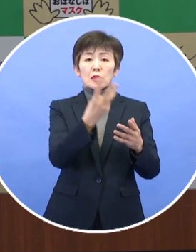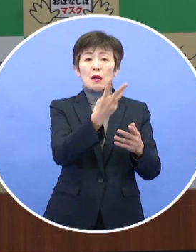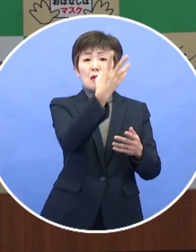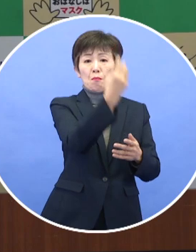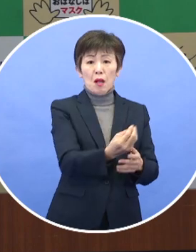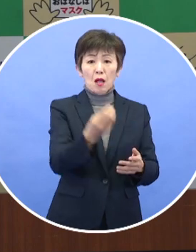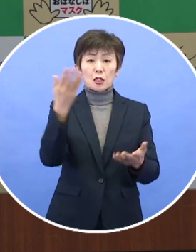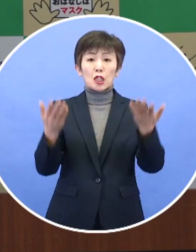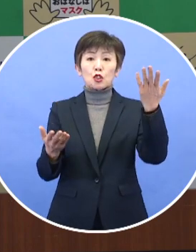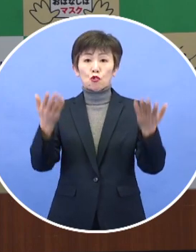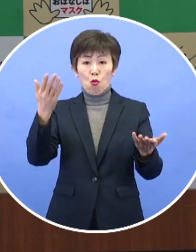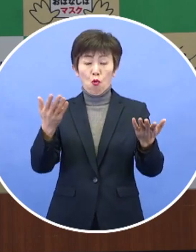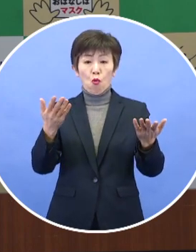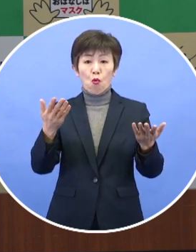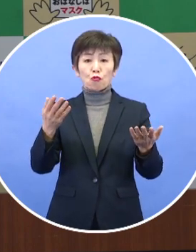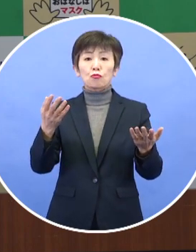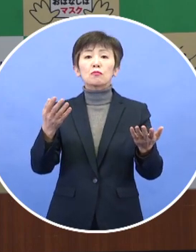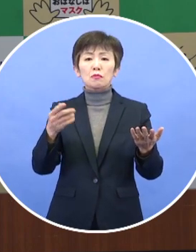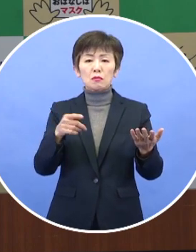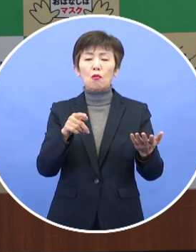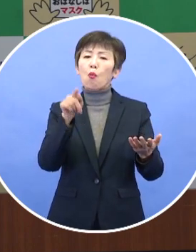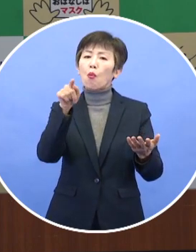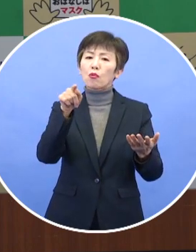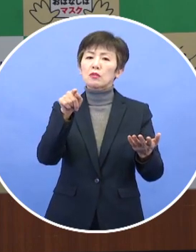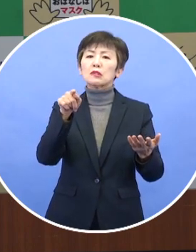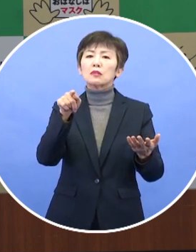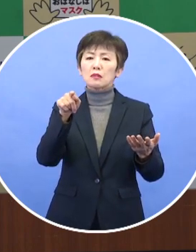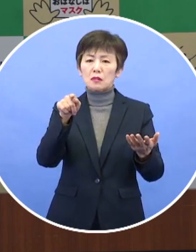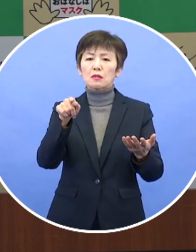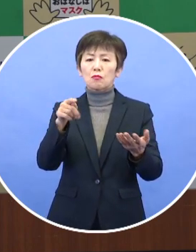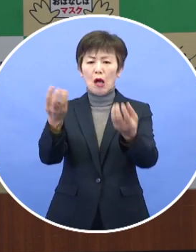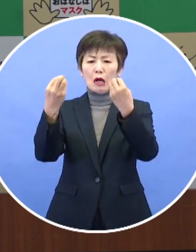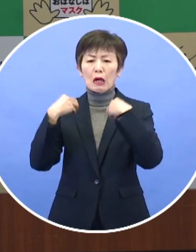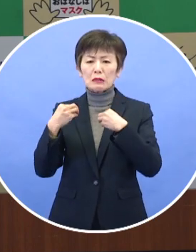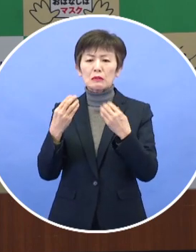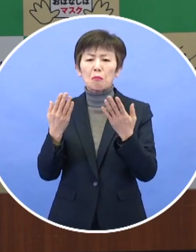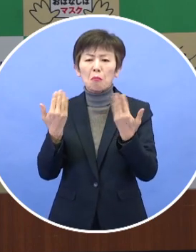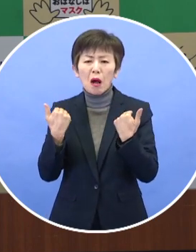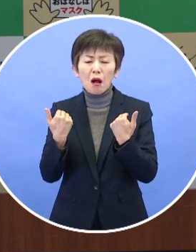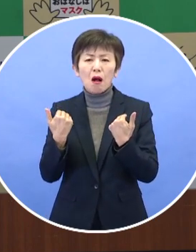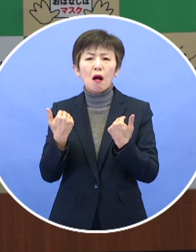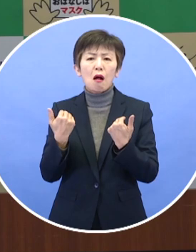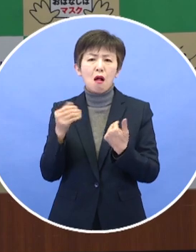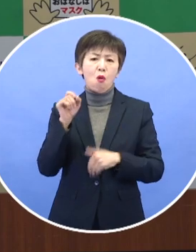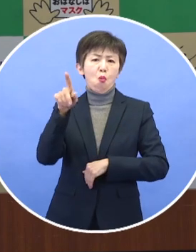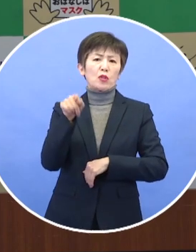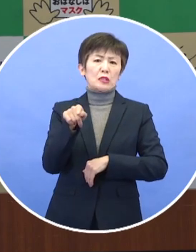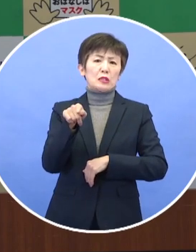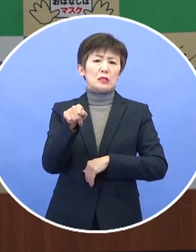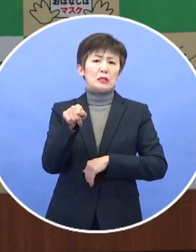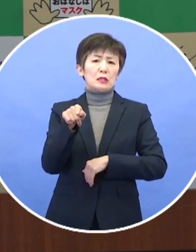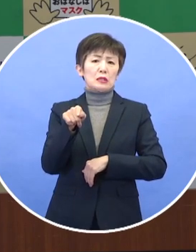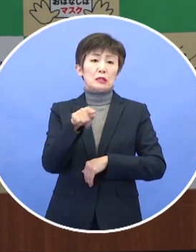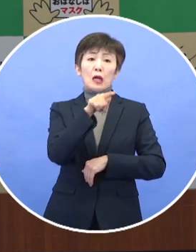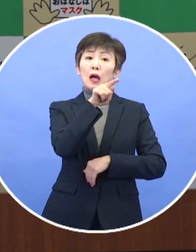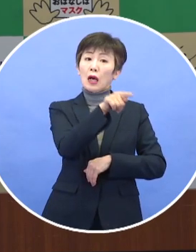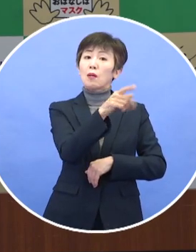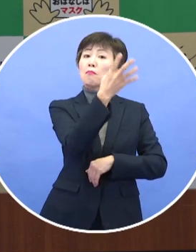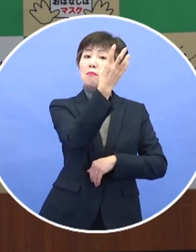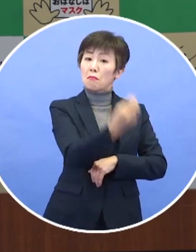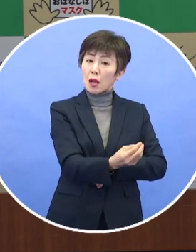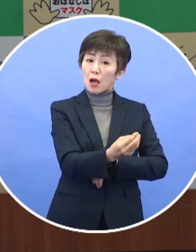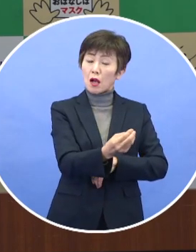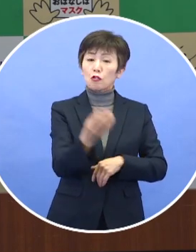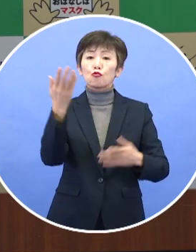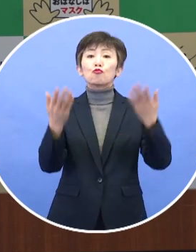で、感染リスクが高まります。それから未接種の方、この方々は6、7倍3回接種をされ